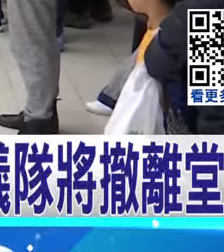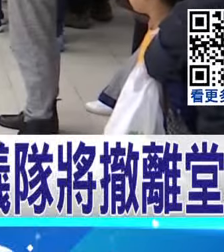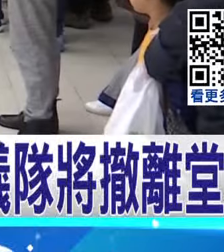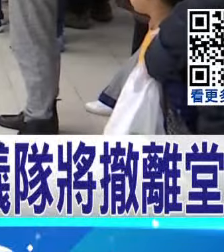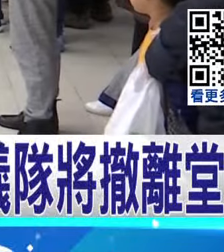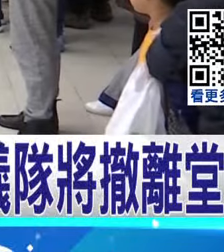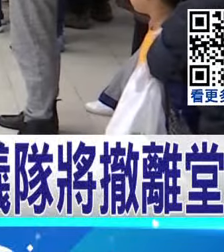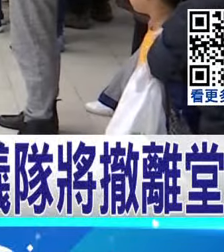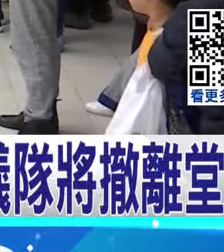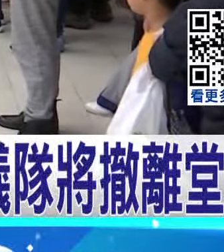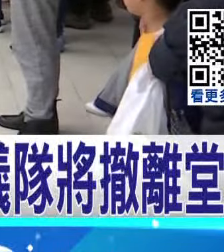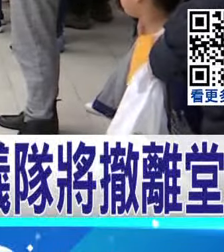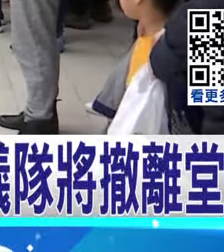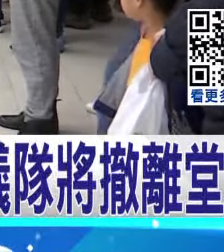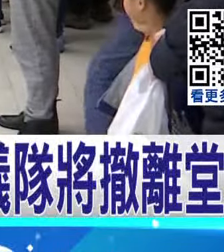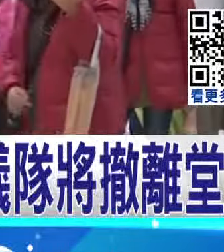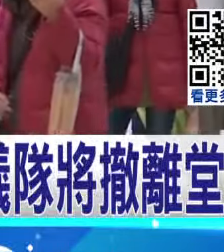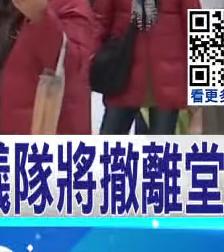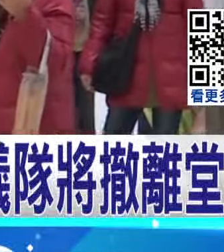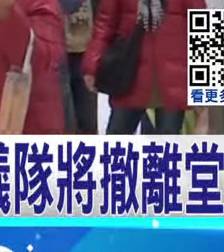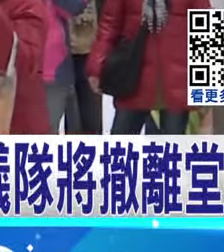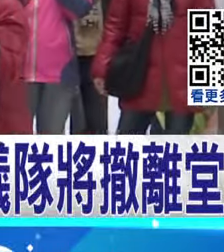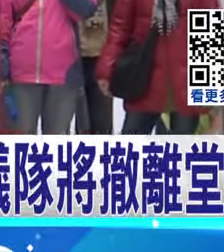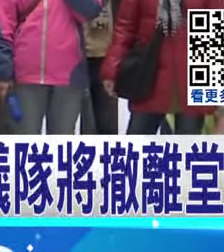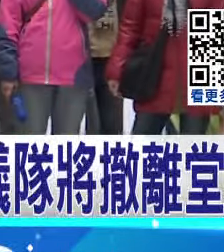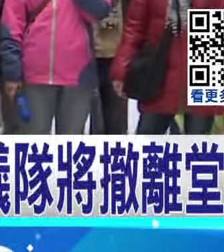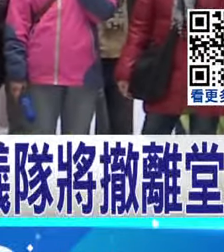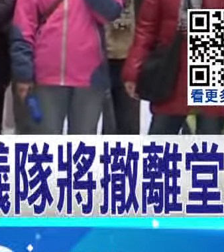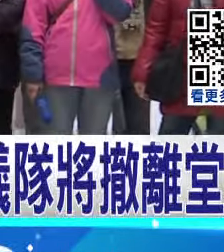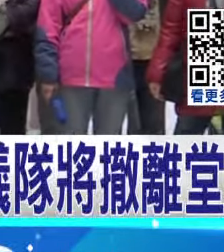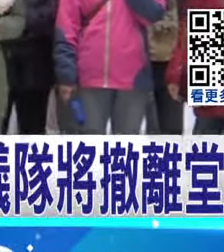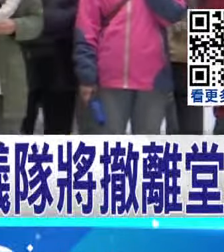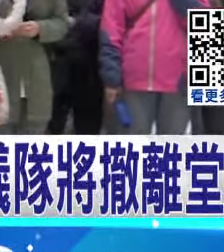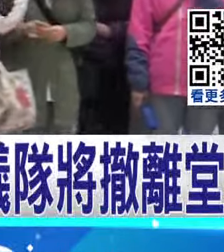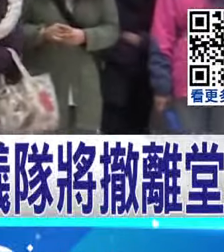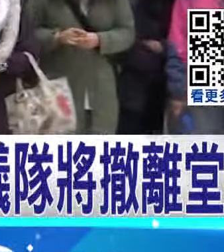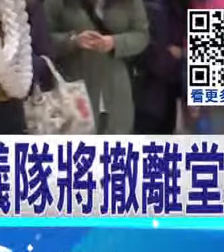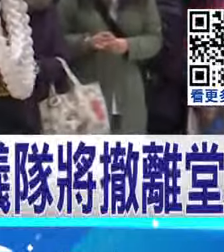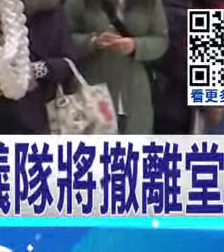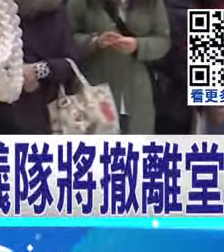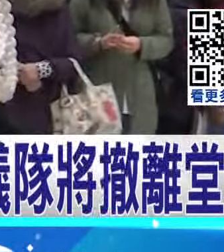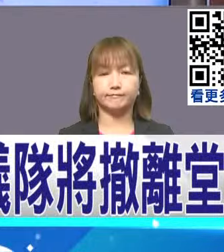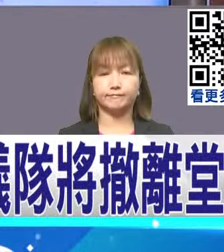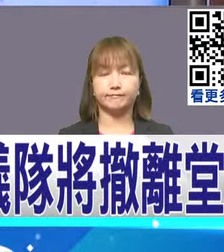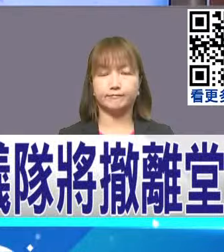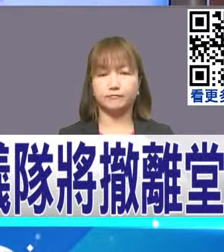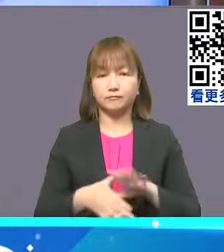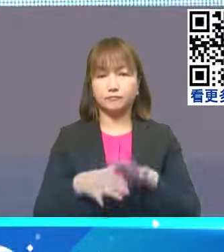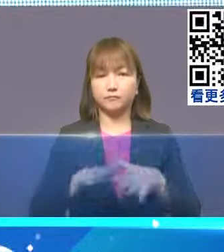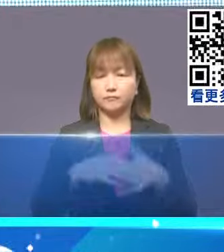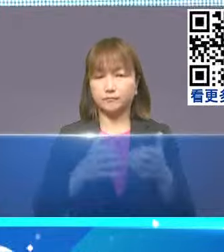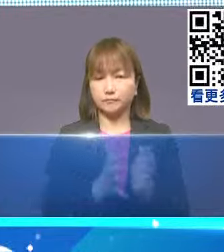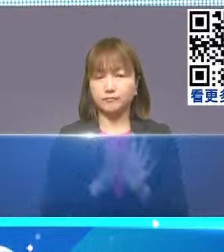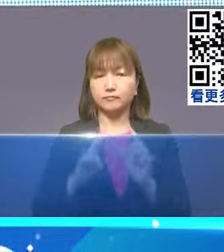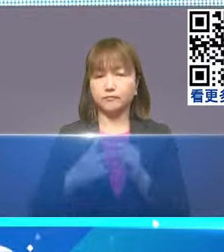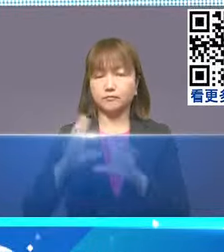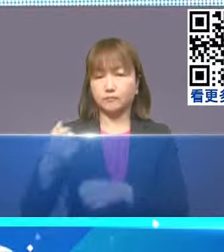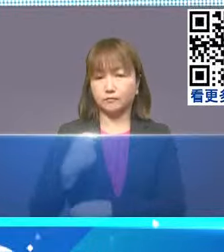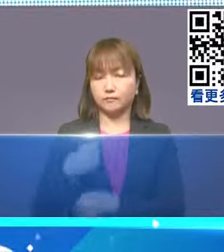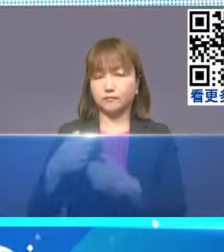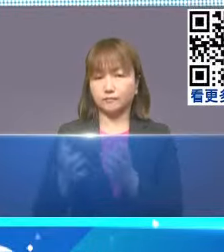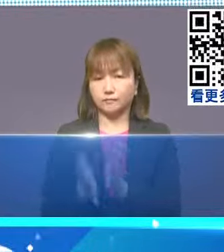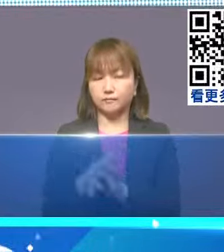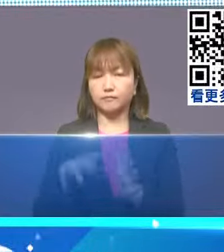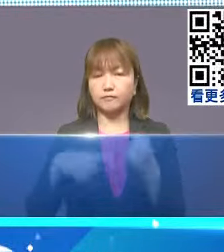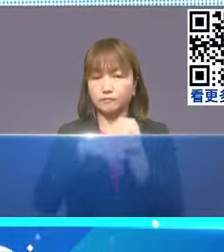调差不多，至于执行时间仍要由文化部拍板，国防部则是完全配合。 文化部跟国防部就持续